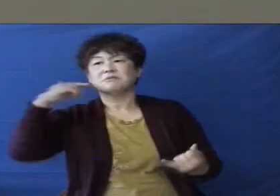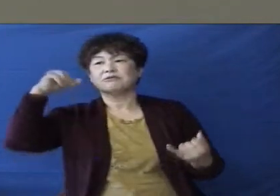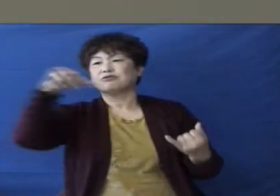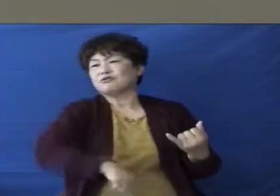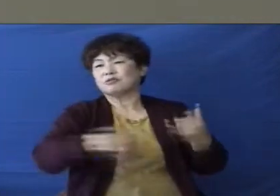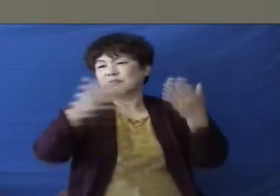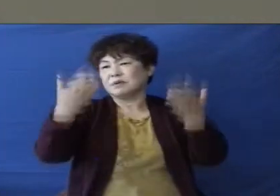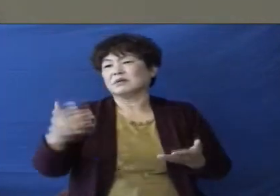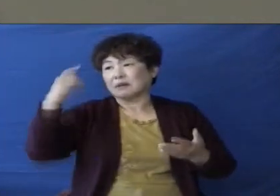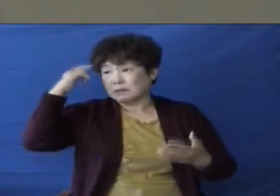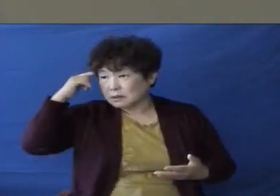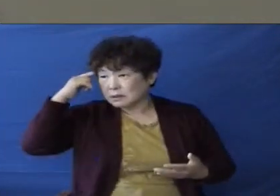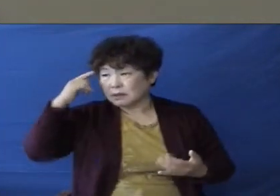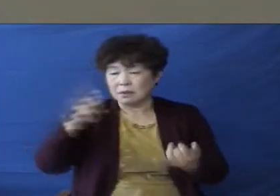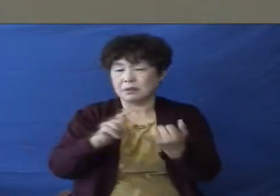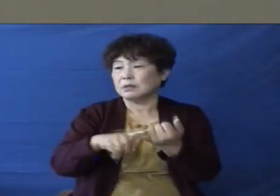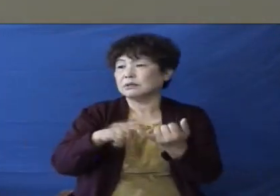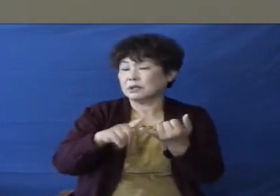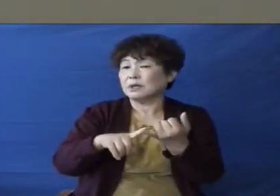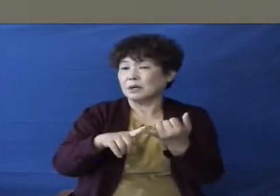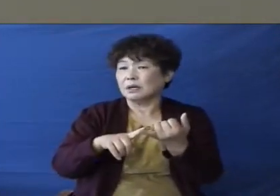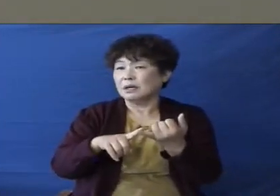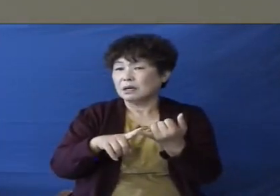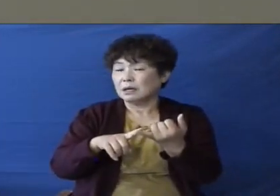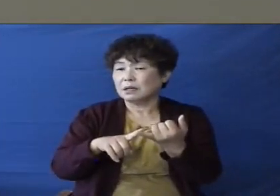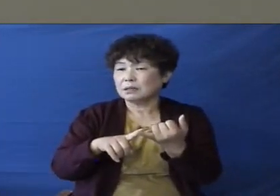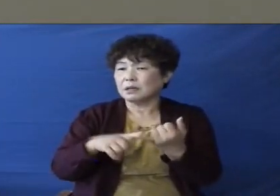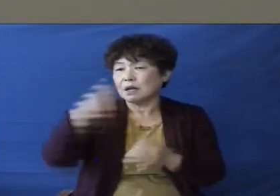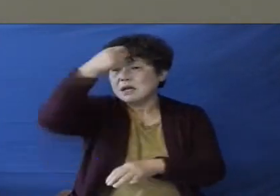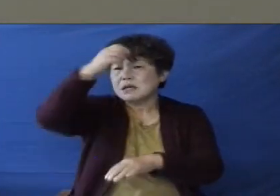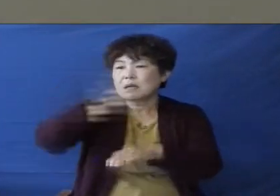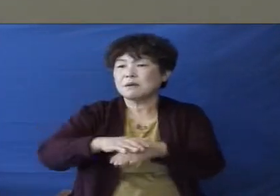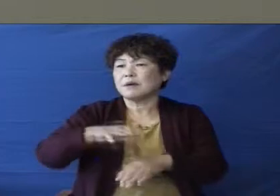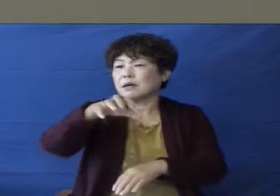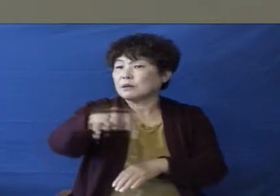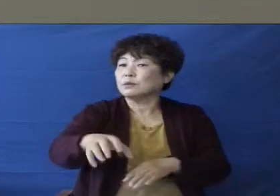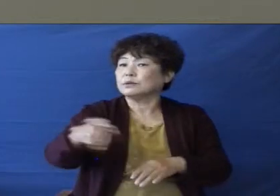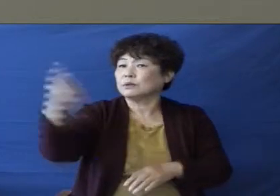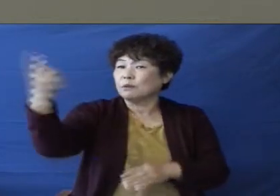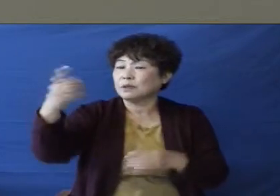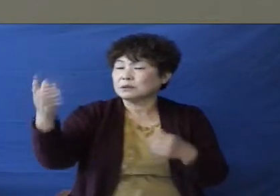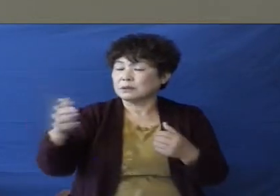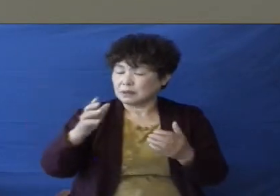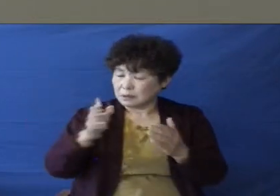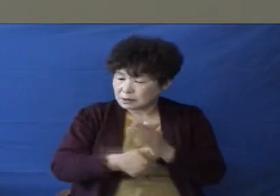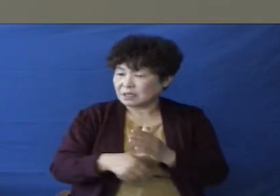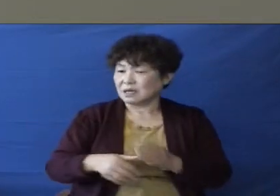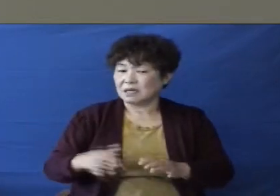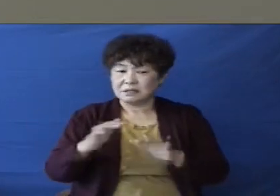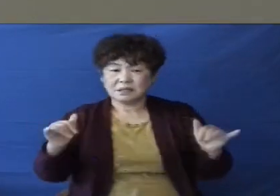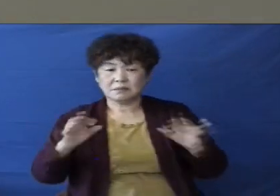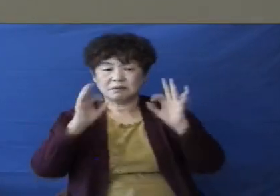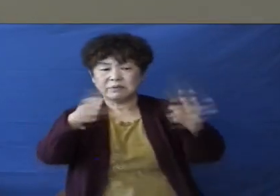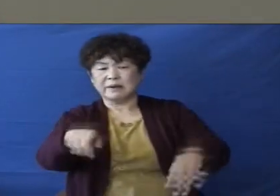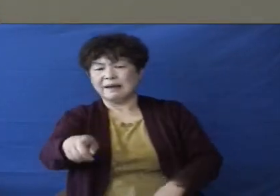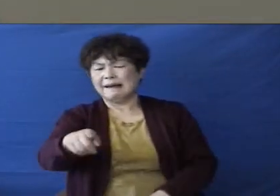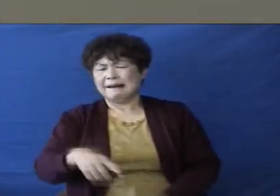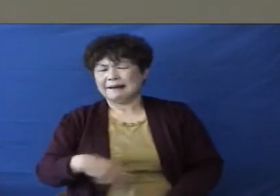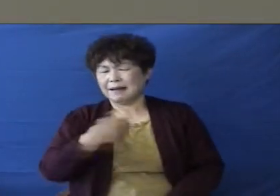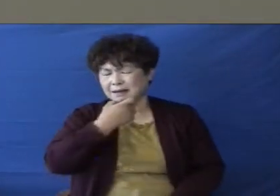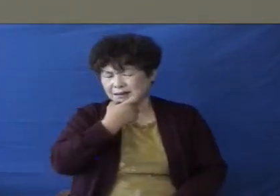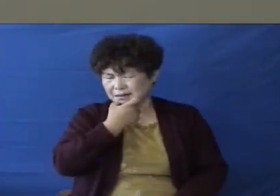회당에 와 있어요 조주 받은 여자가 회당에 왔을 때 방 가을과 에 쉬울까요 출처